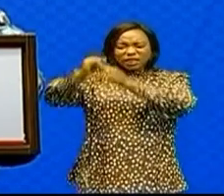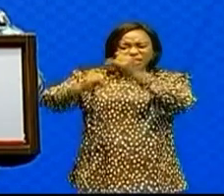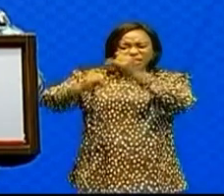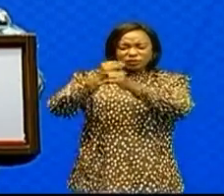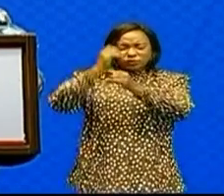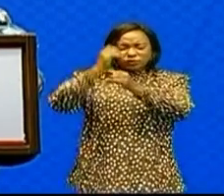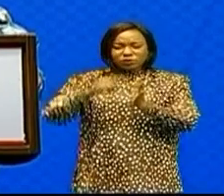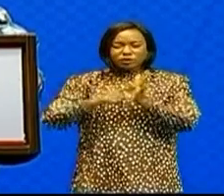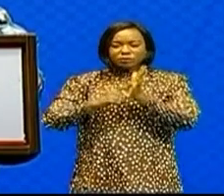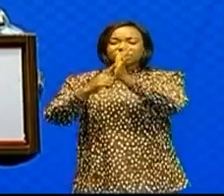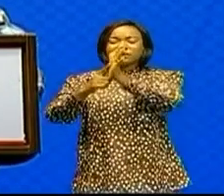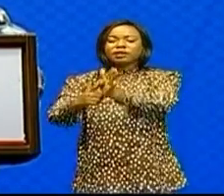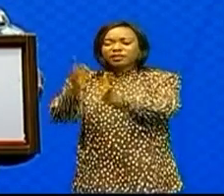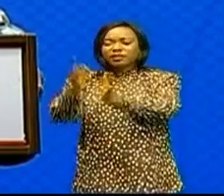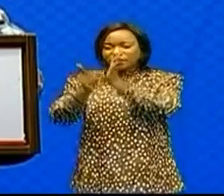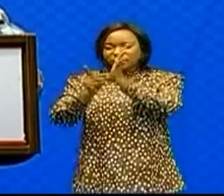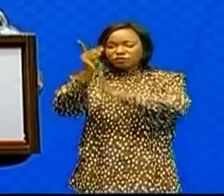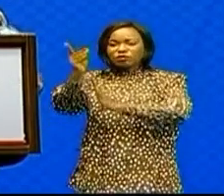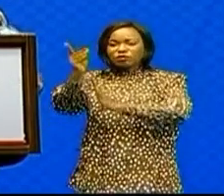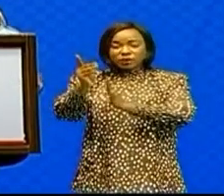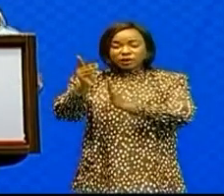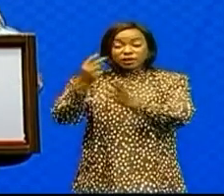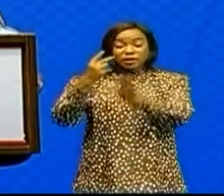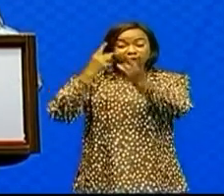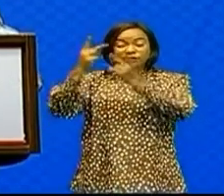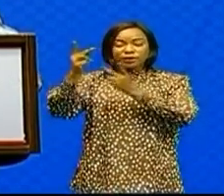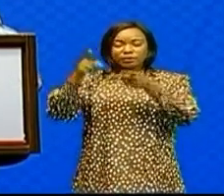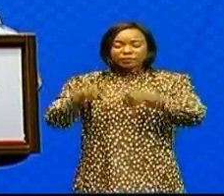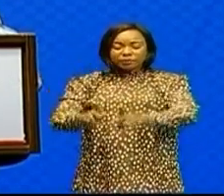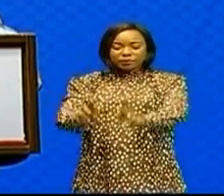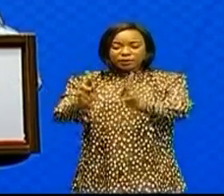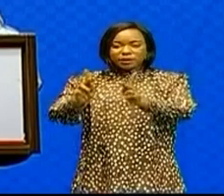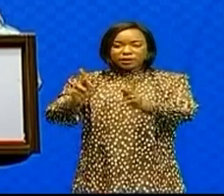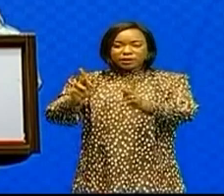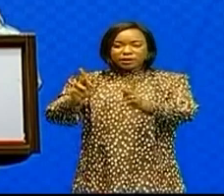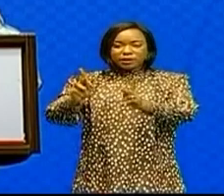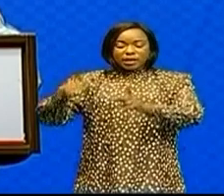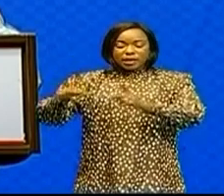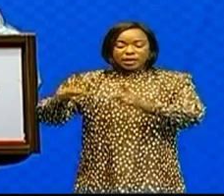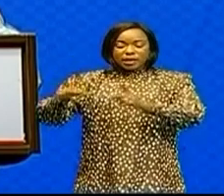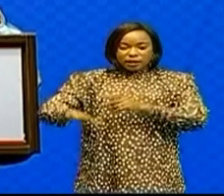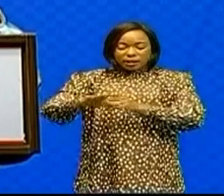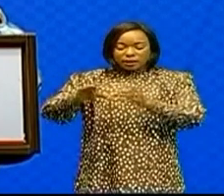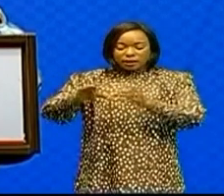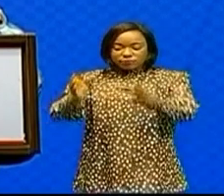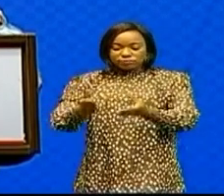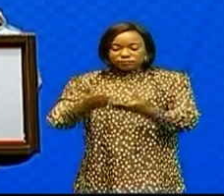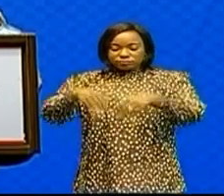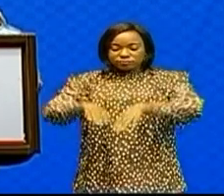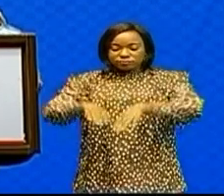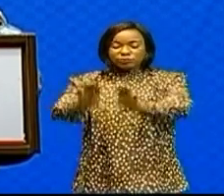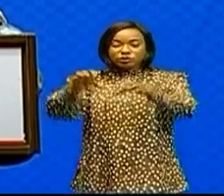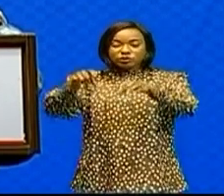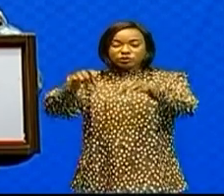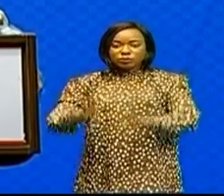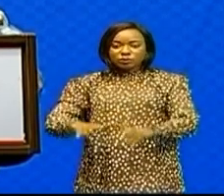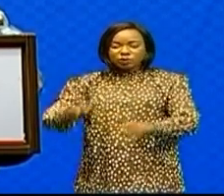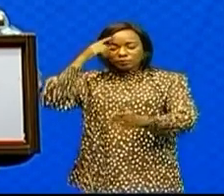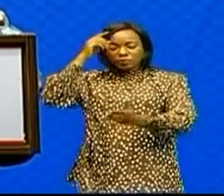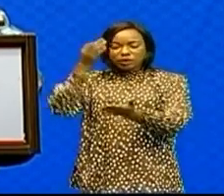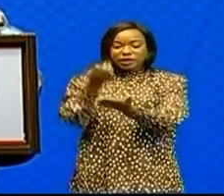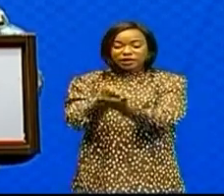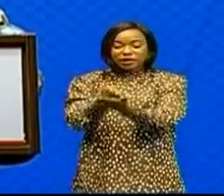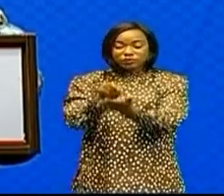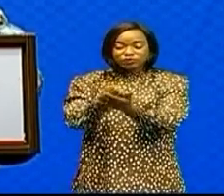présentation de développement qui vise à permettre aux États de la sous-région du bassin du Congo de passer d'une économie liée